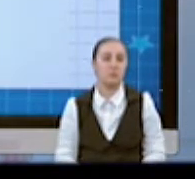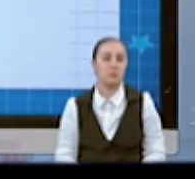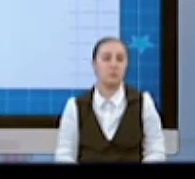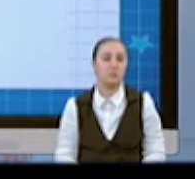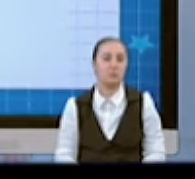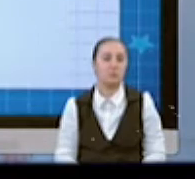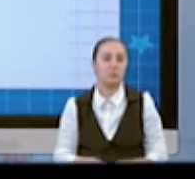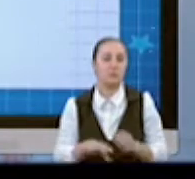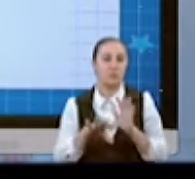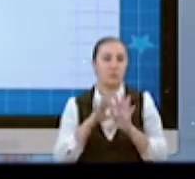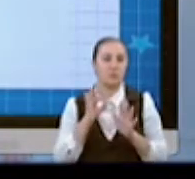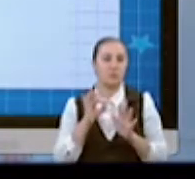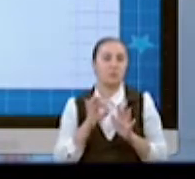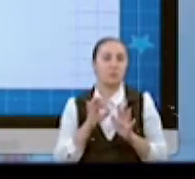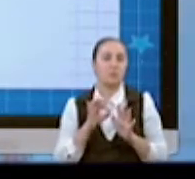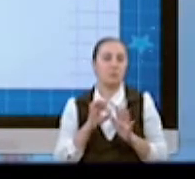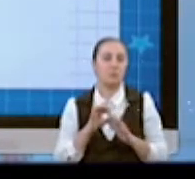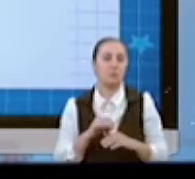8. Выбрали.